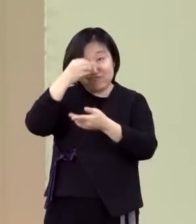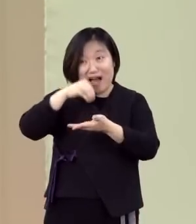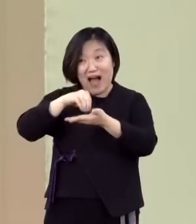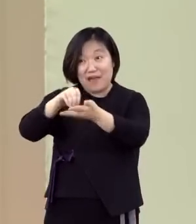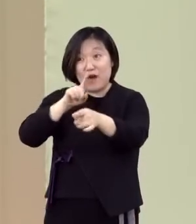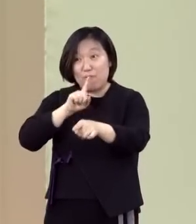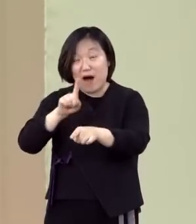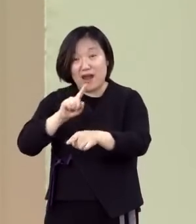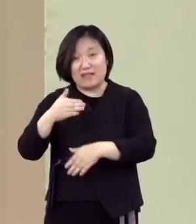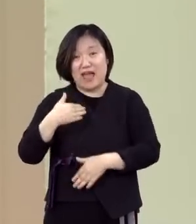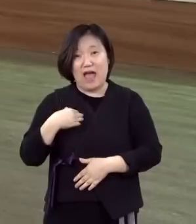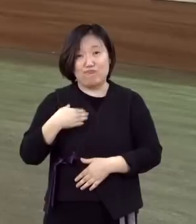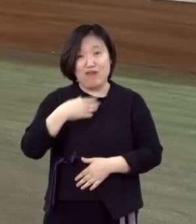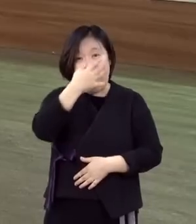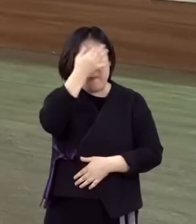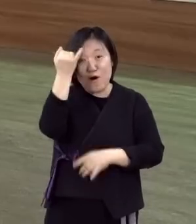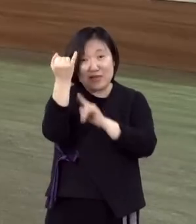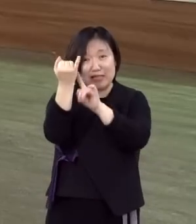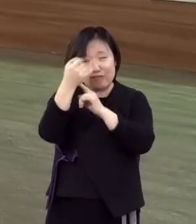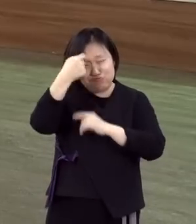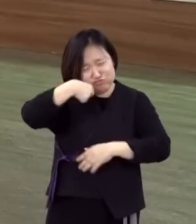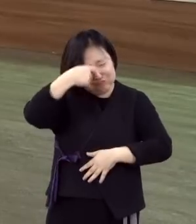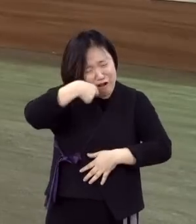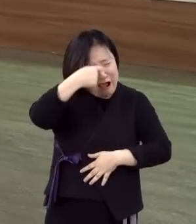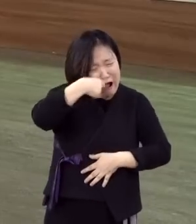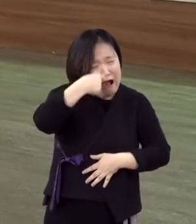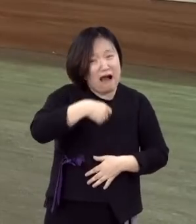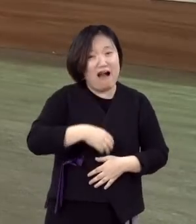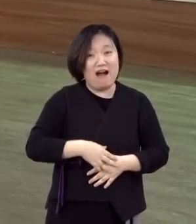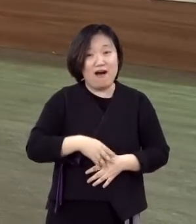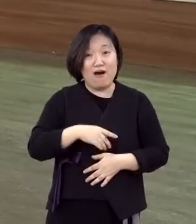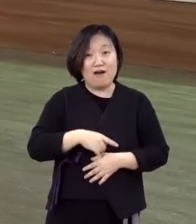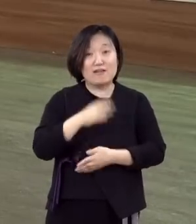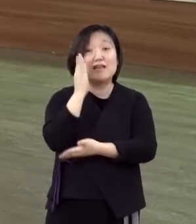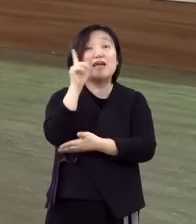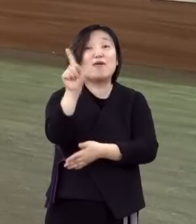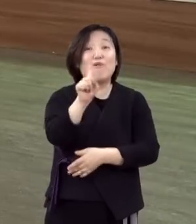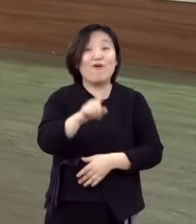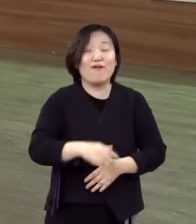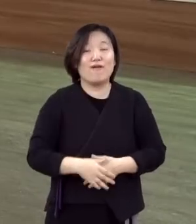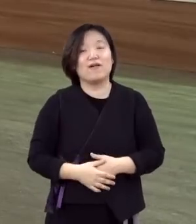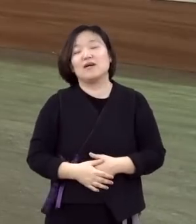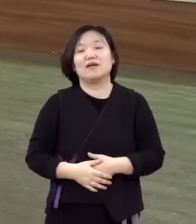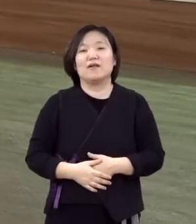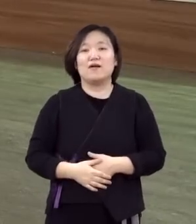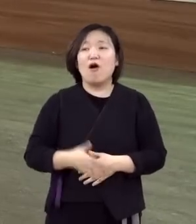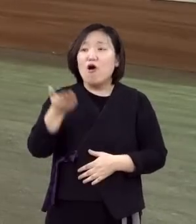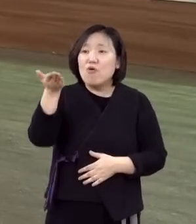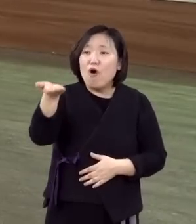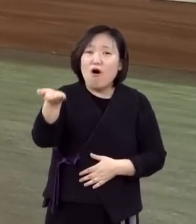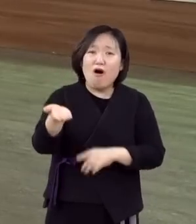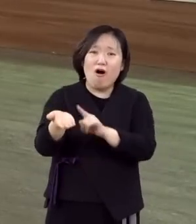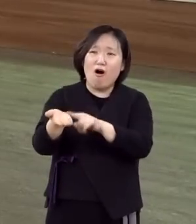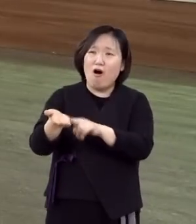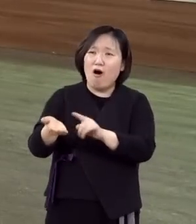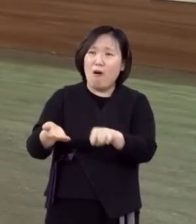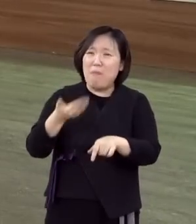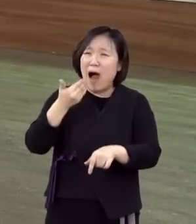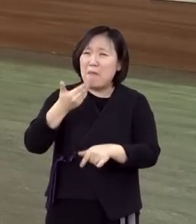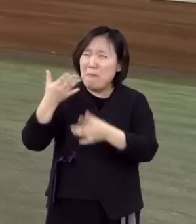정말많이우셨어요. 할머니는우시며말씀하셨습니다."너는그렇게